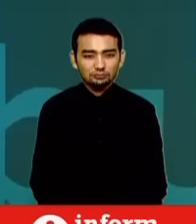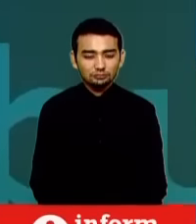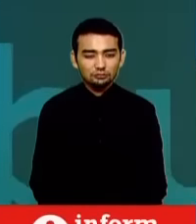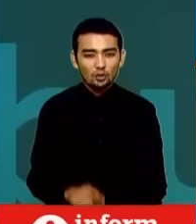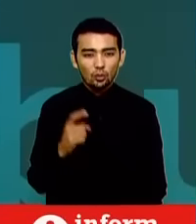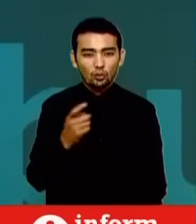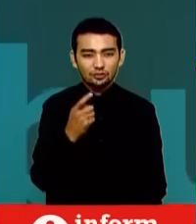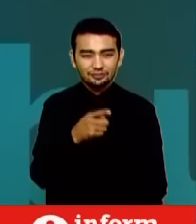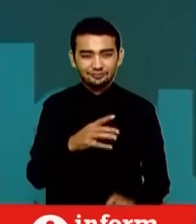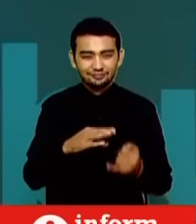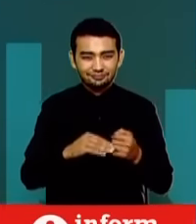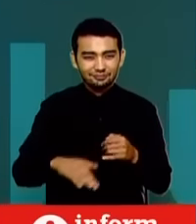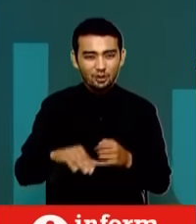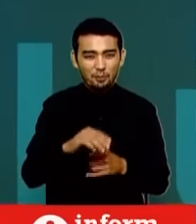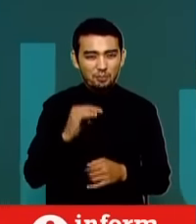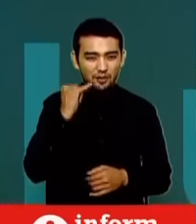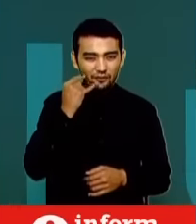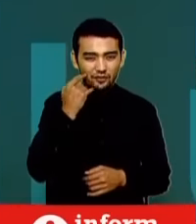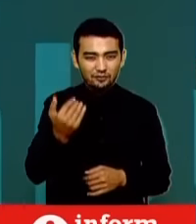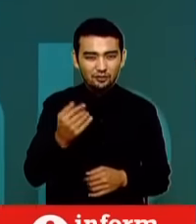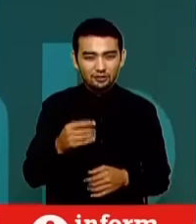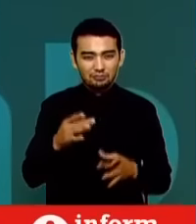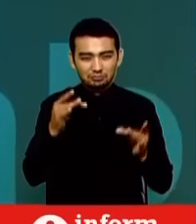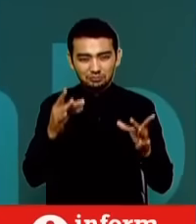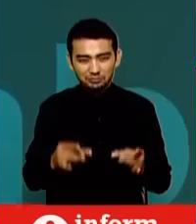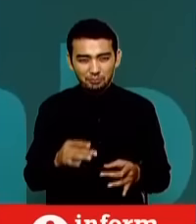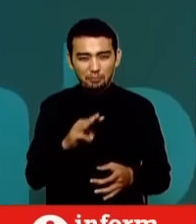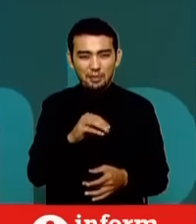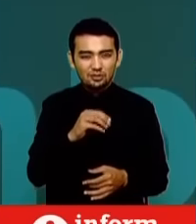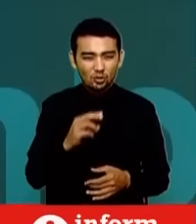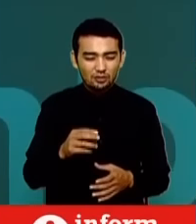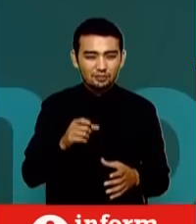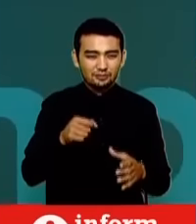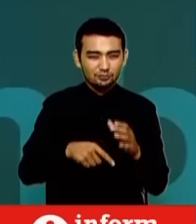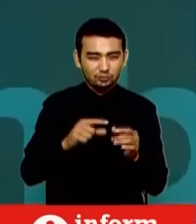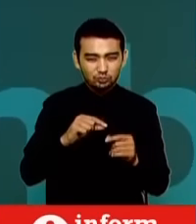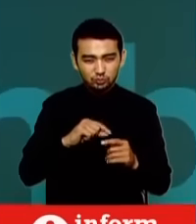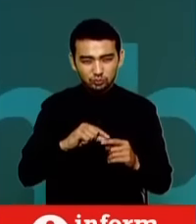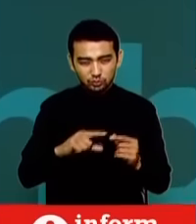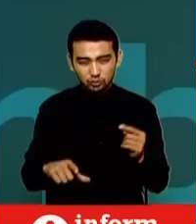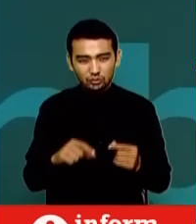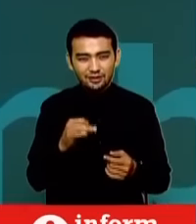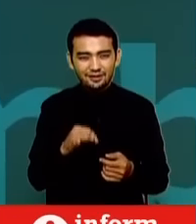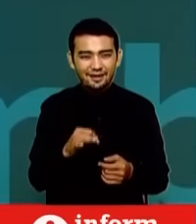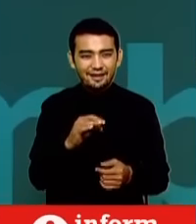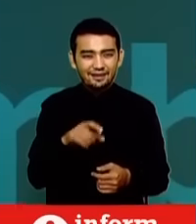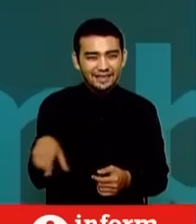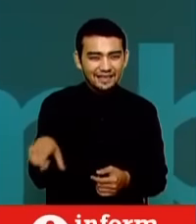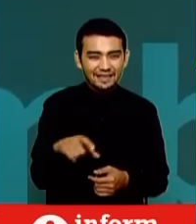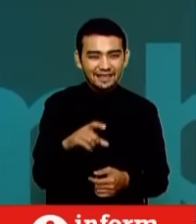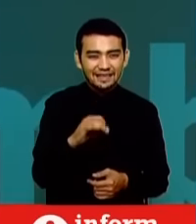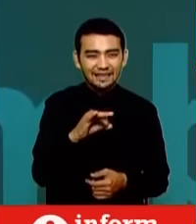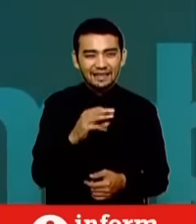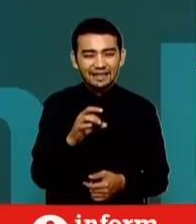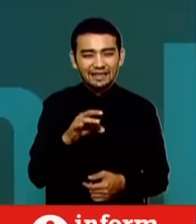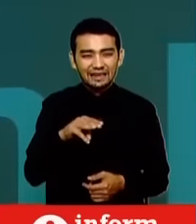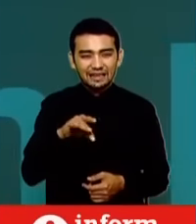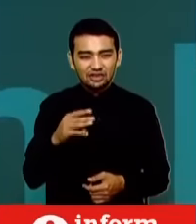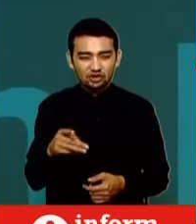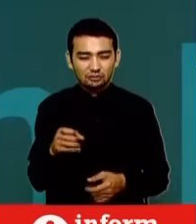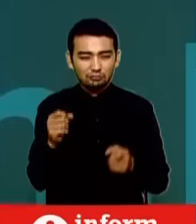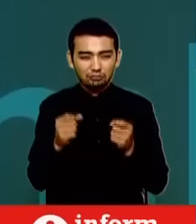Владелец одного из пляжей Павлодара выгружал мешки с пластиковыми отходами, бутылками и прочим мусором на берег реки Иртыш. А должен был заботиться